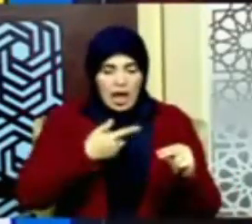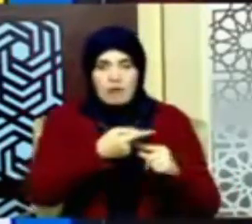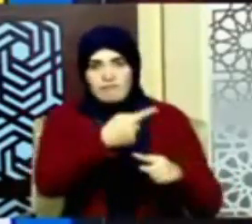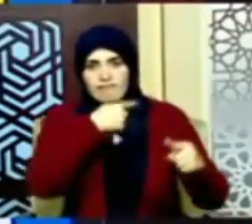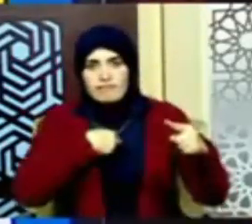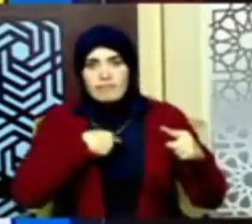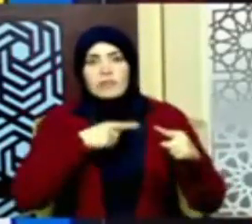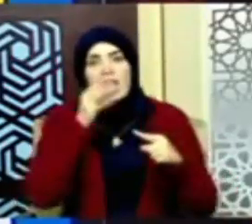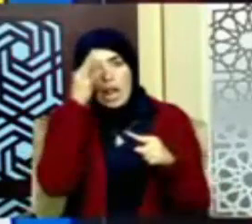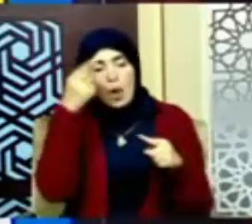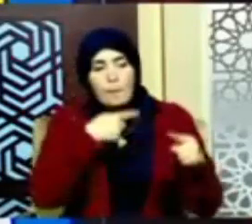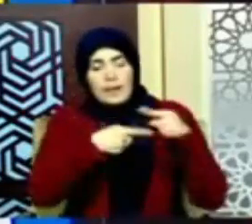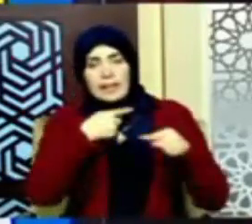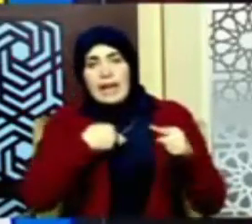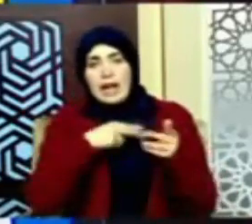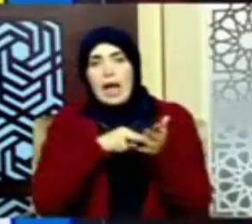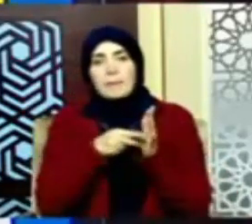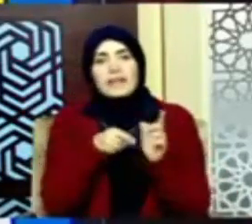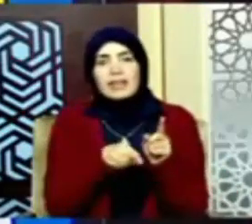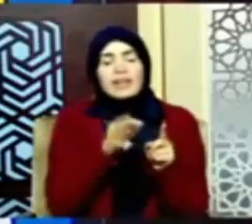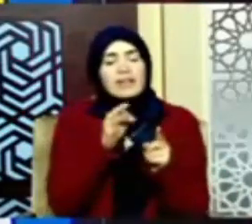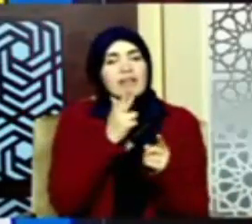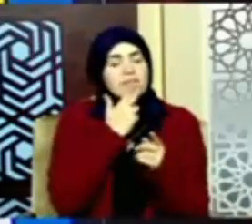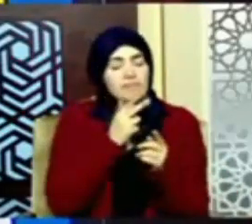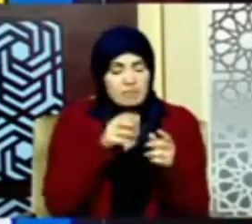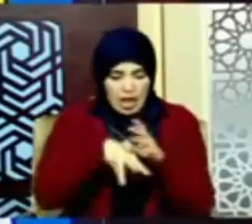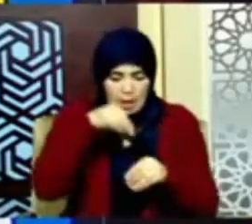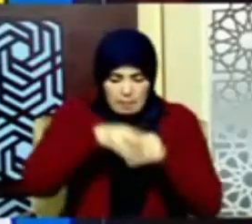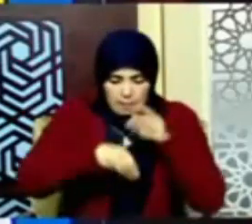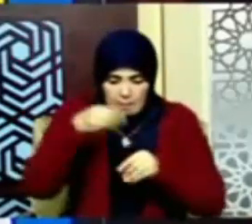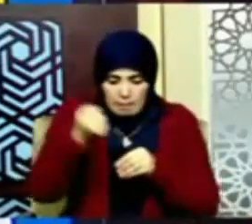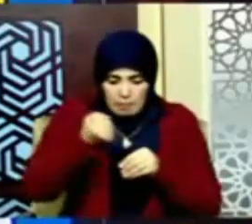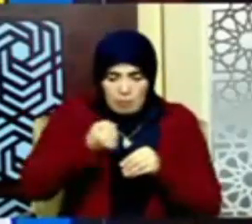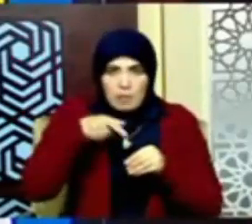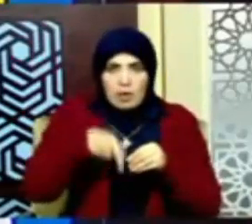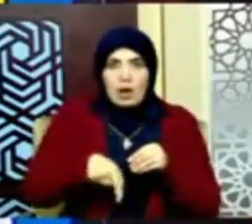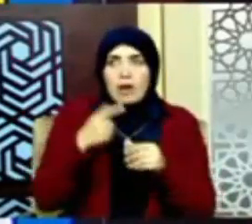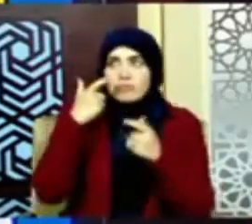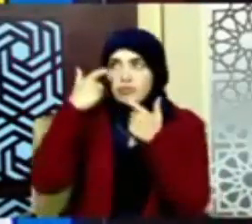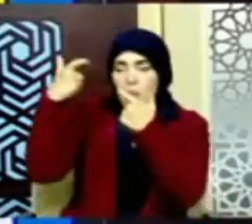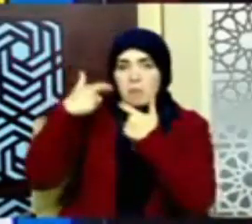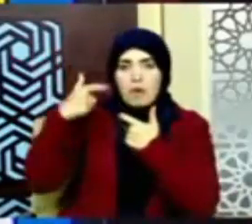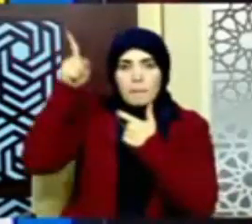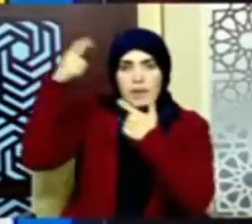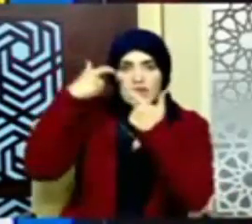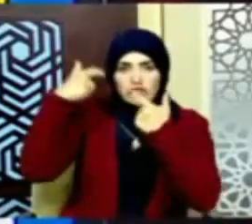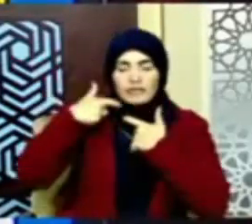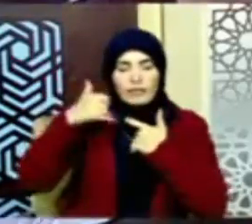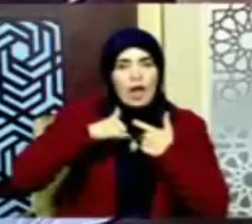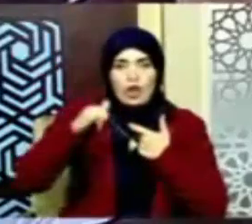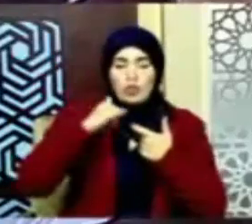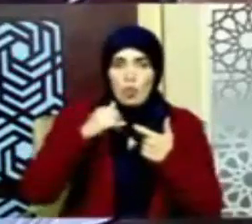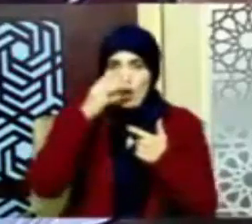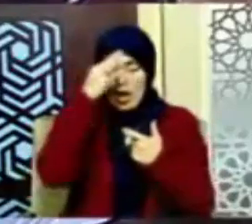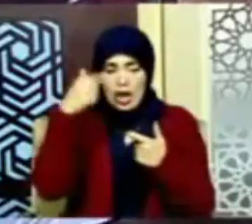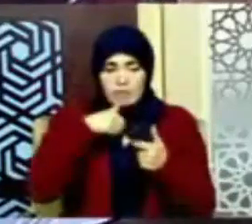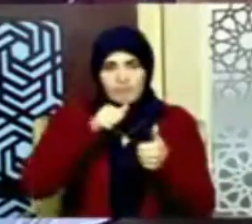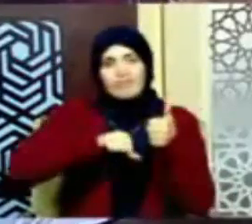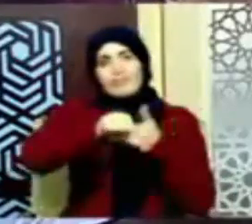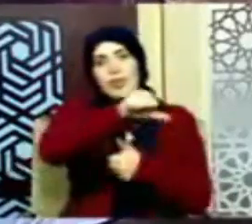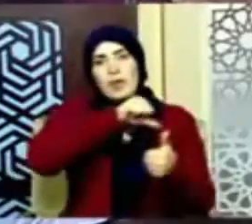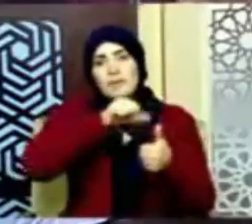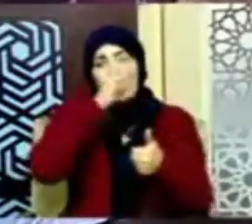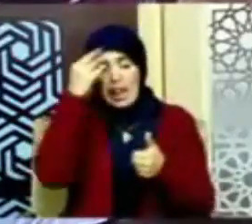الحرفة أو الآلة. فعليه أن يتقي الله عز وجل، وكما تدين تدان، إن